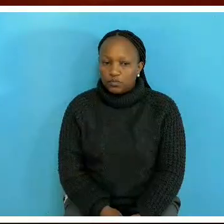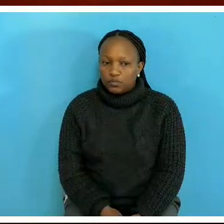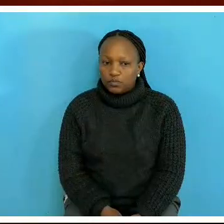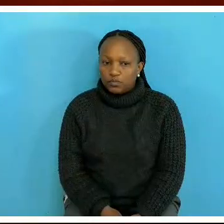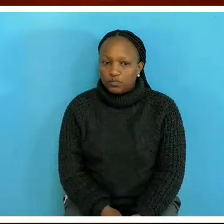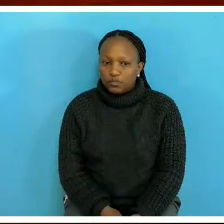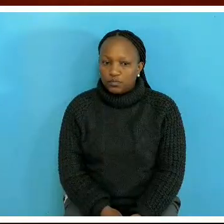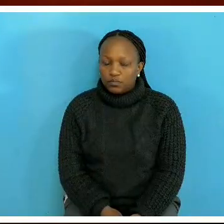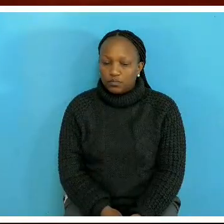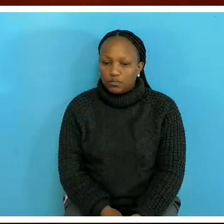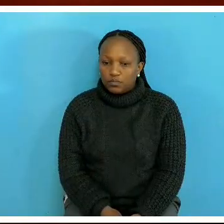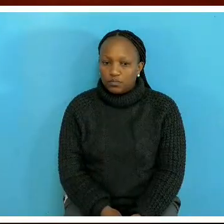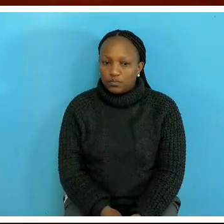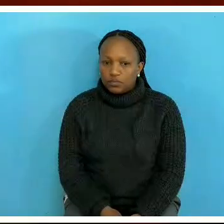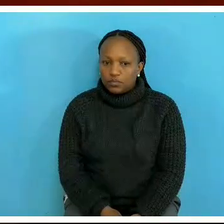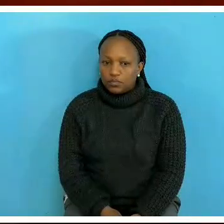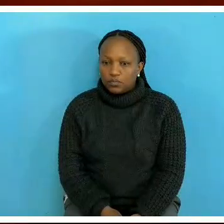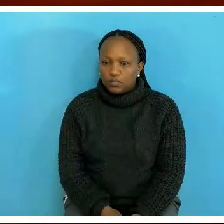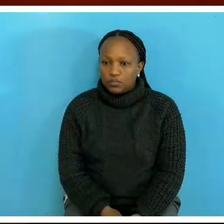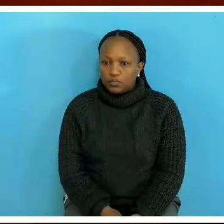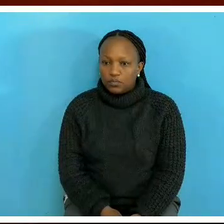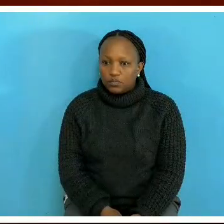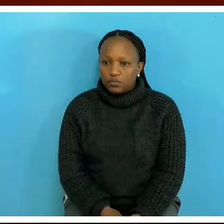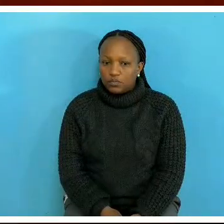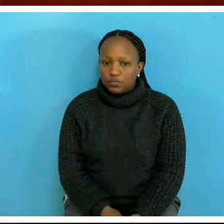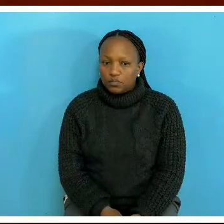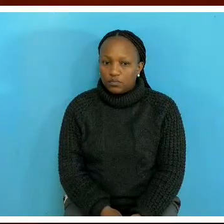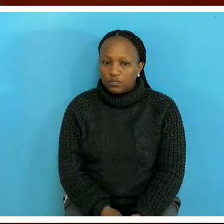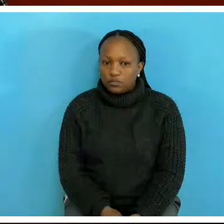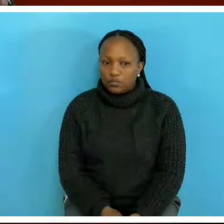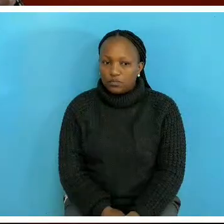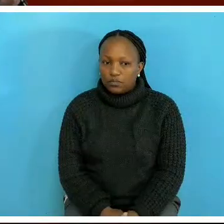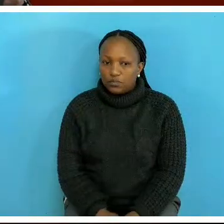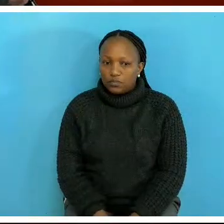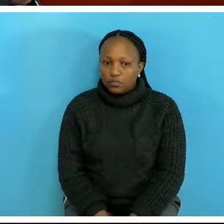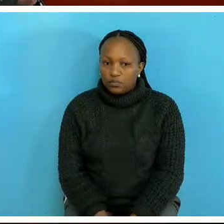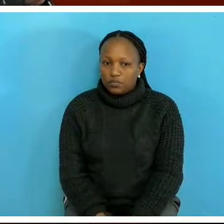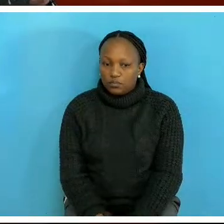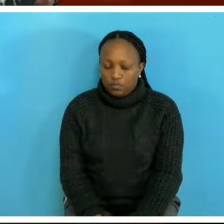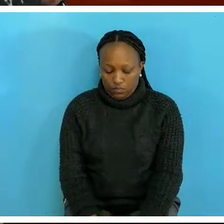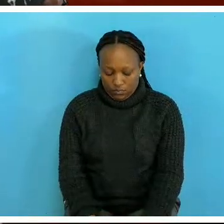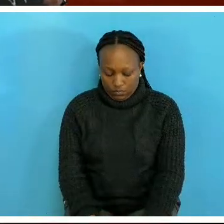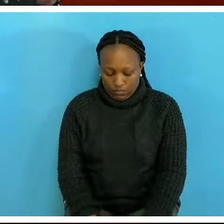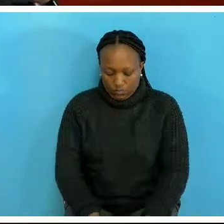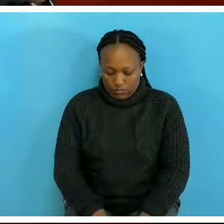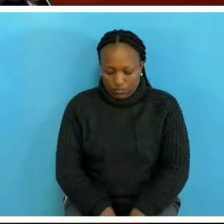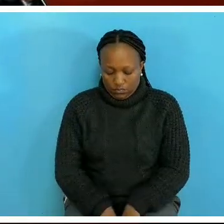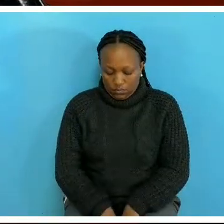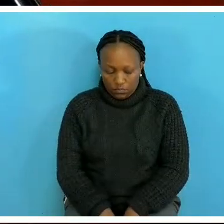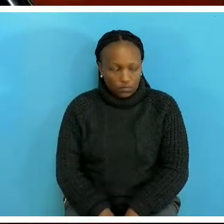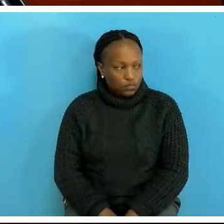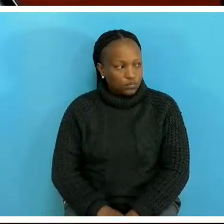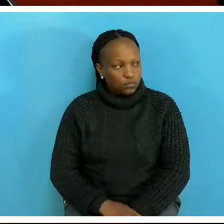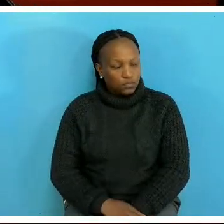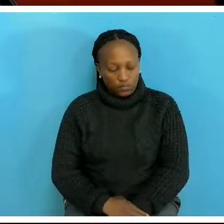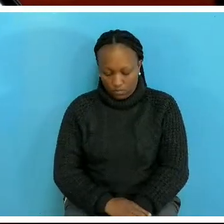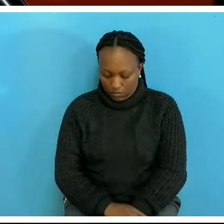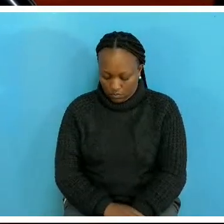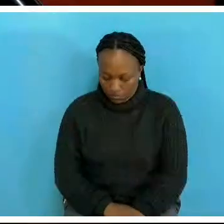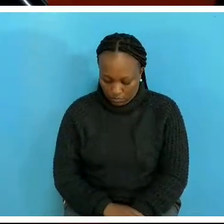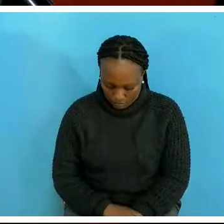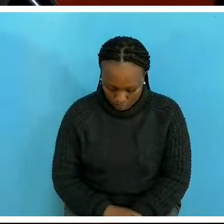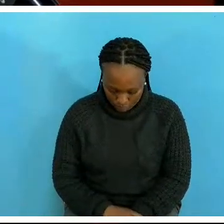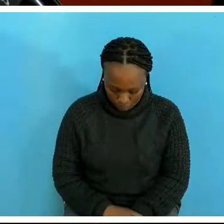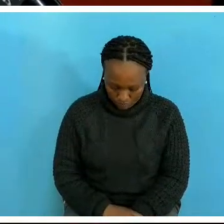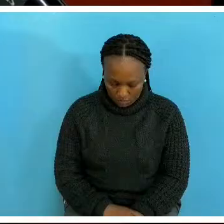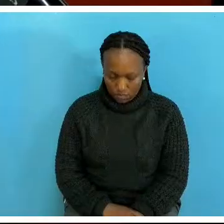is bietjie skroom, anders gaan vorentoe, anders staan stil, anders is bang om iets te doen. Dis hoekom ons nog altyd staan en